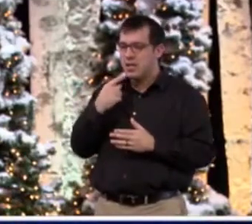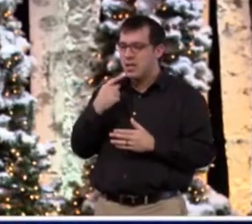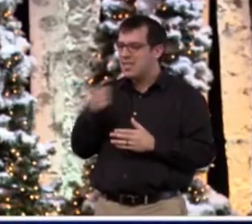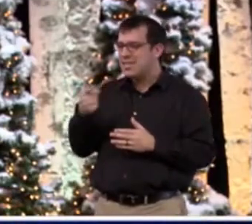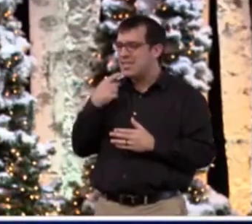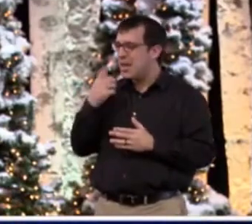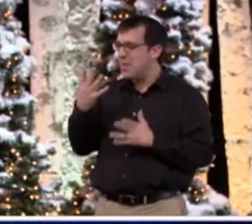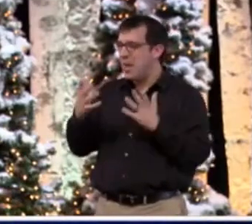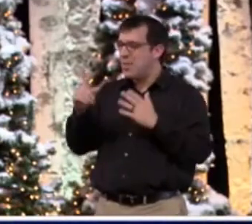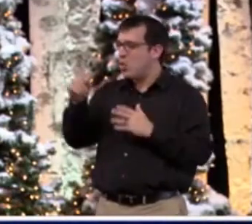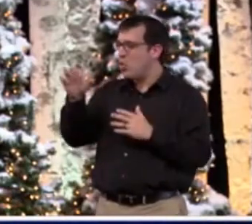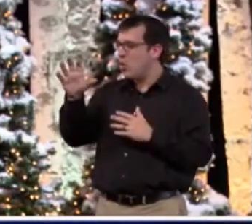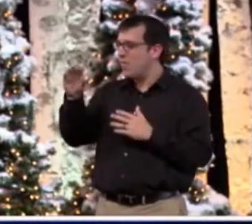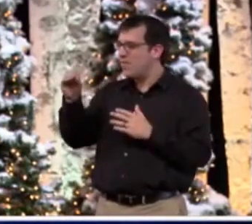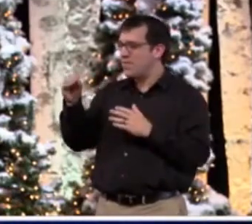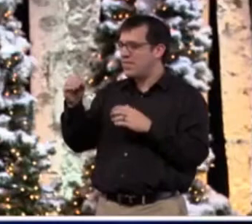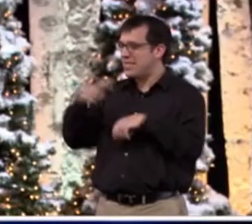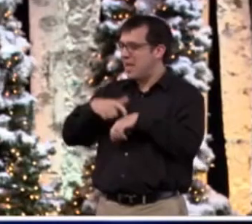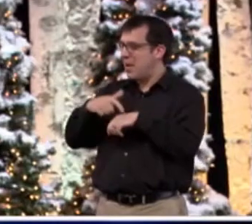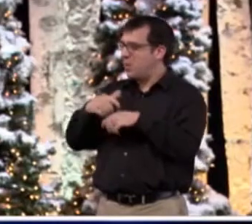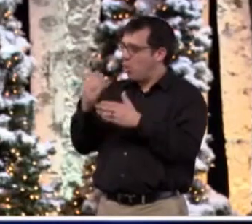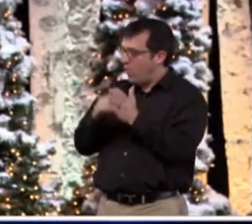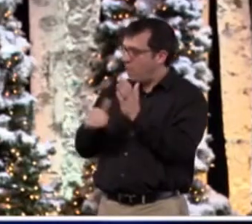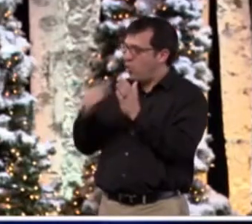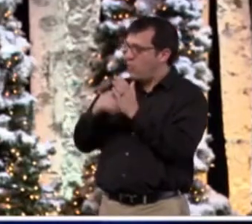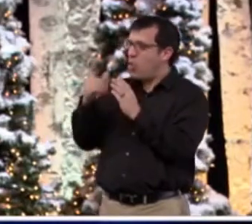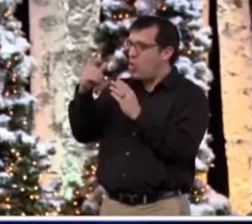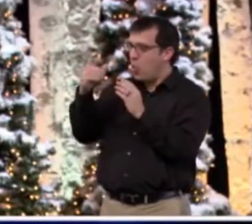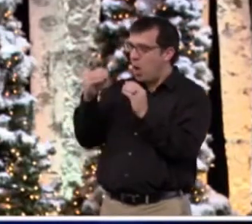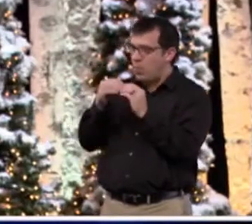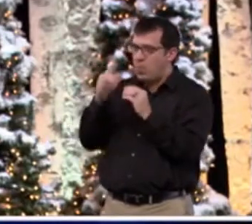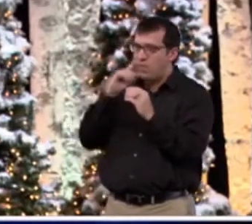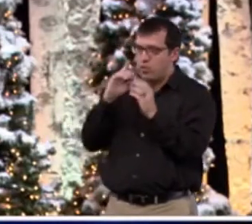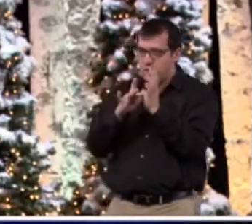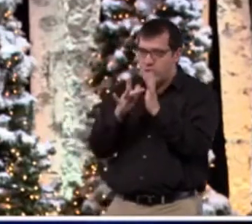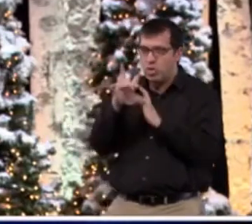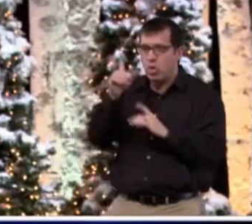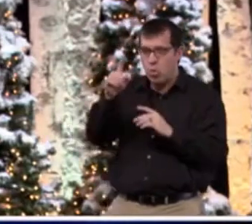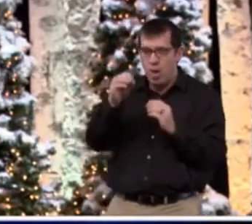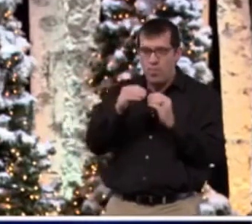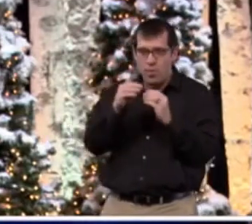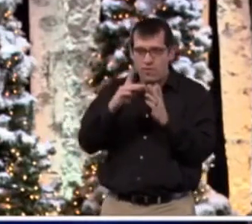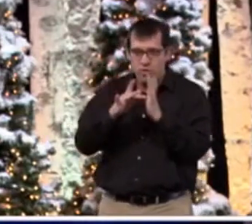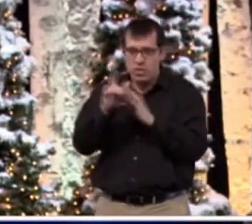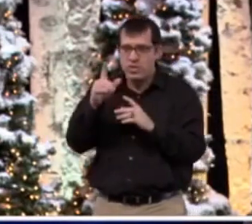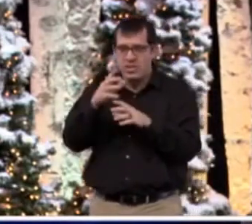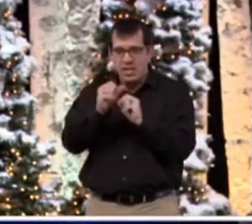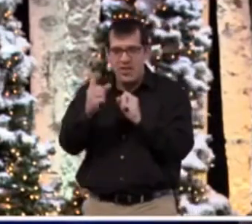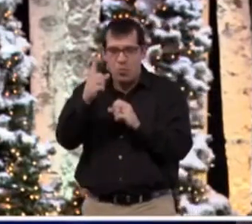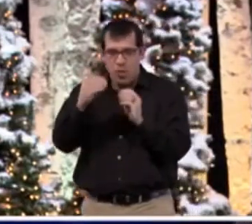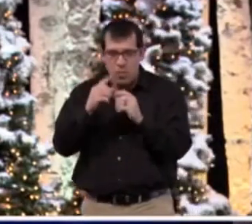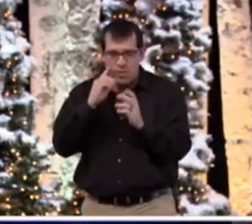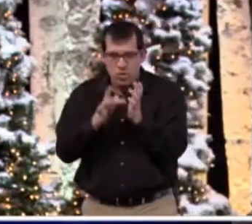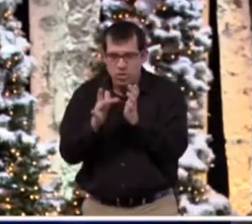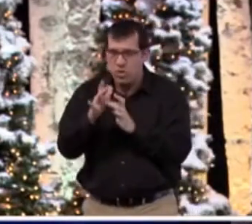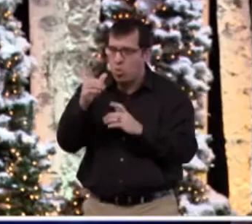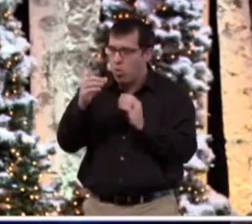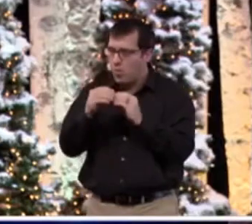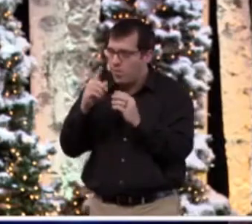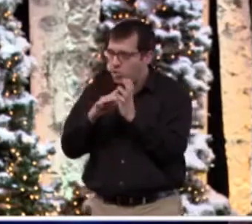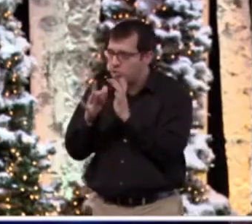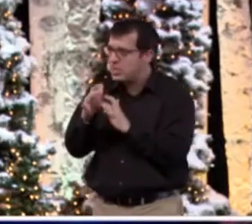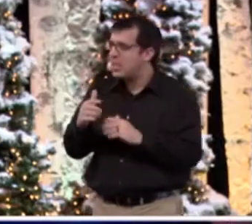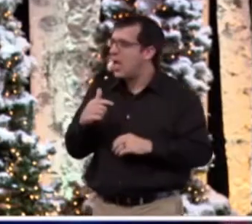थियो, येशूका लागि एकजना, येशूका लागि अझै एकजना कहाँ पुग्नु छ, येशूका लागि एकजनालाई बचाउनु छ। म मेरो